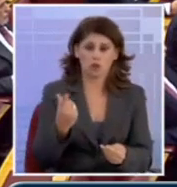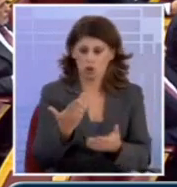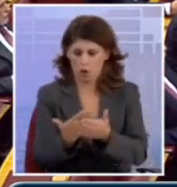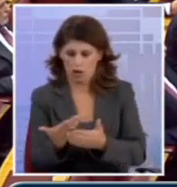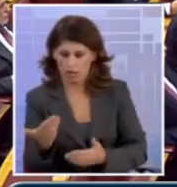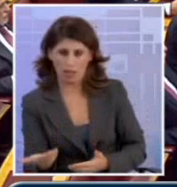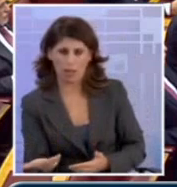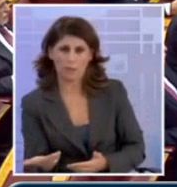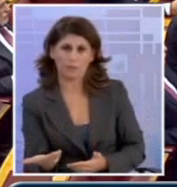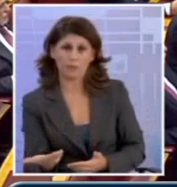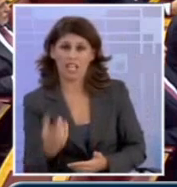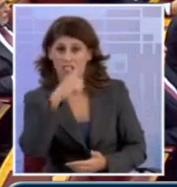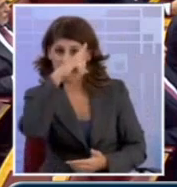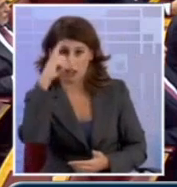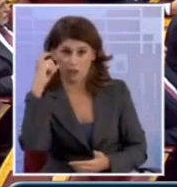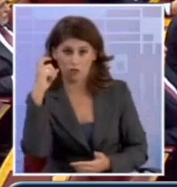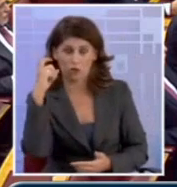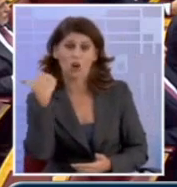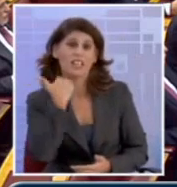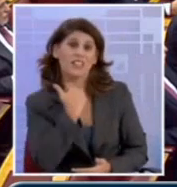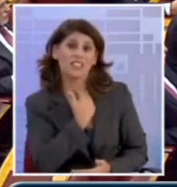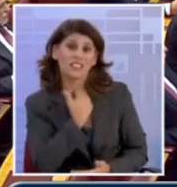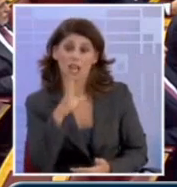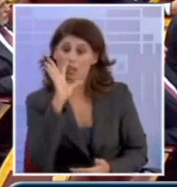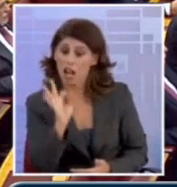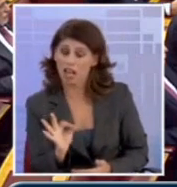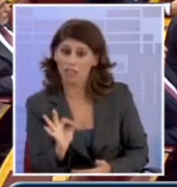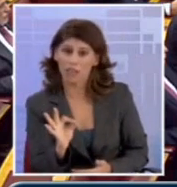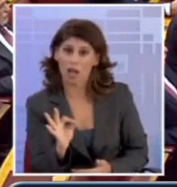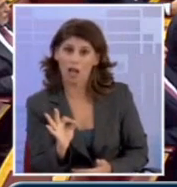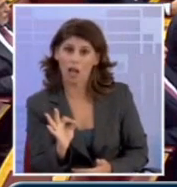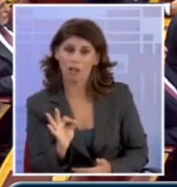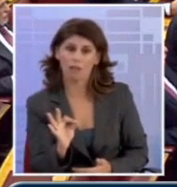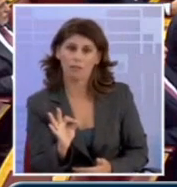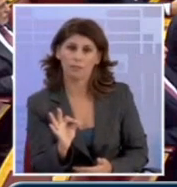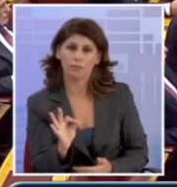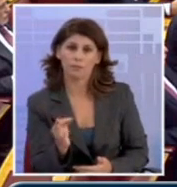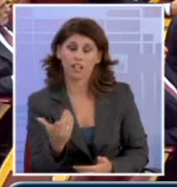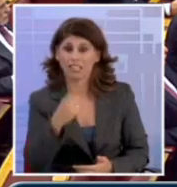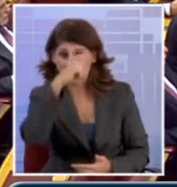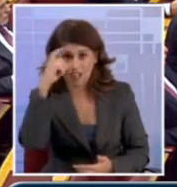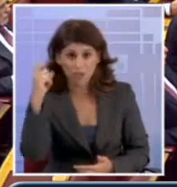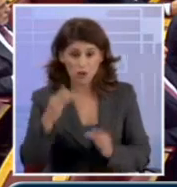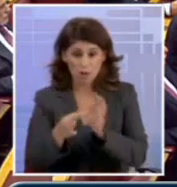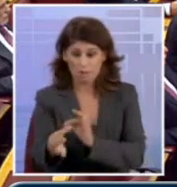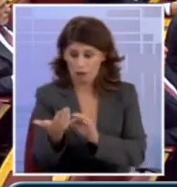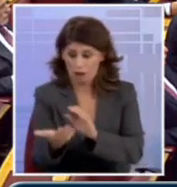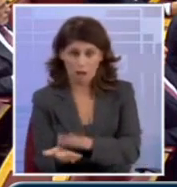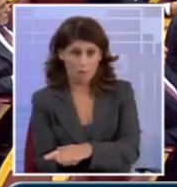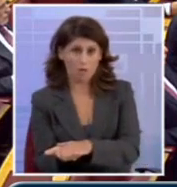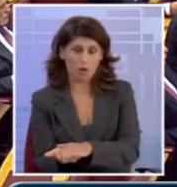χέρι την δυσκολία, την θυσία, την αλήθεια, τα δύσκολα μέτρα, και στο άλλο